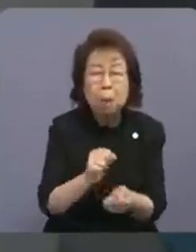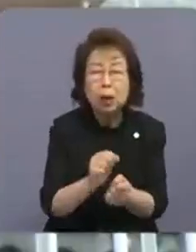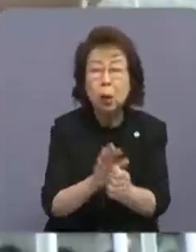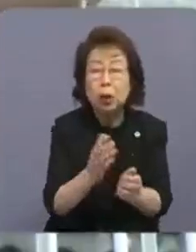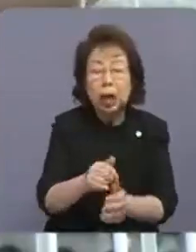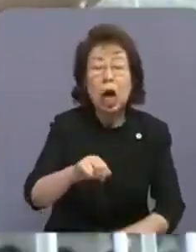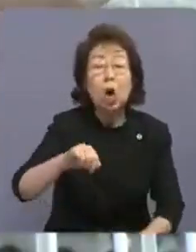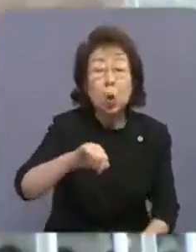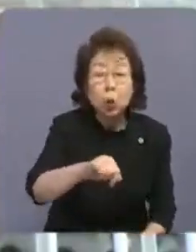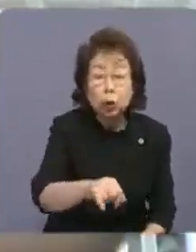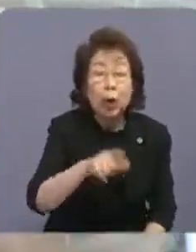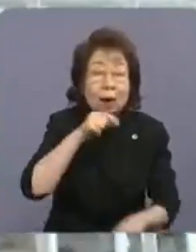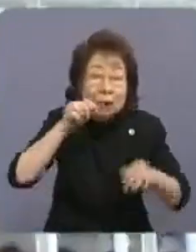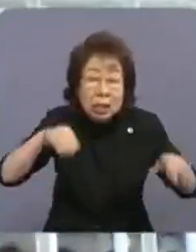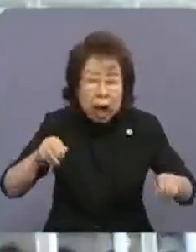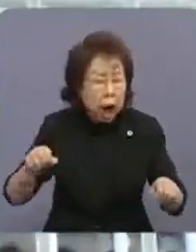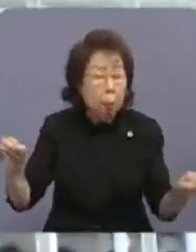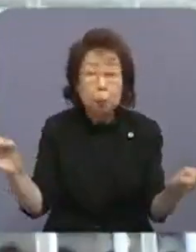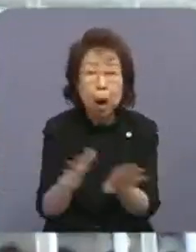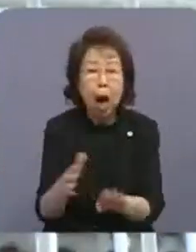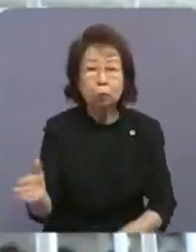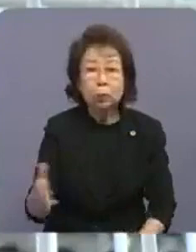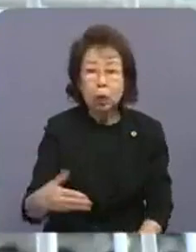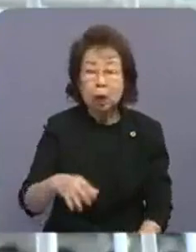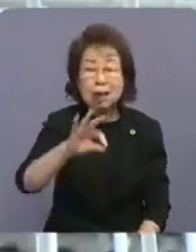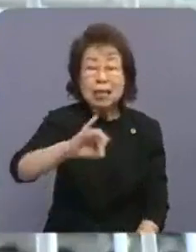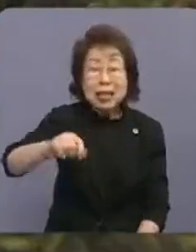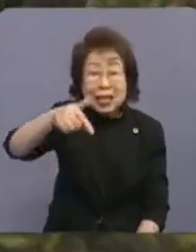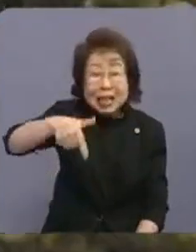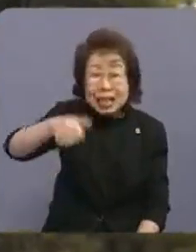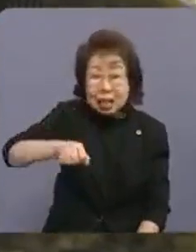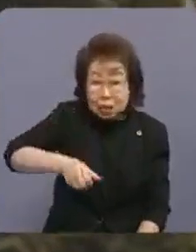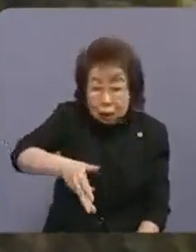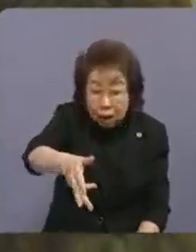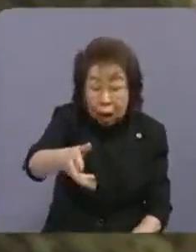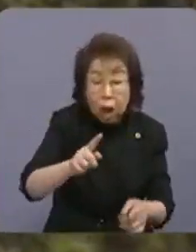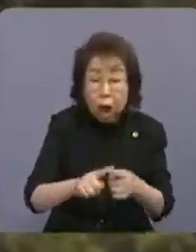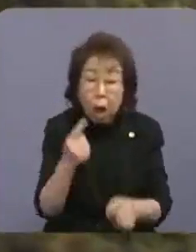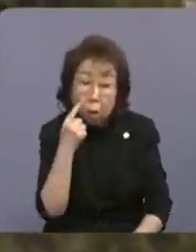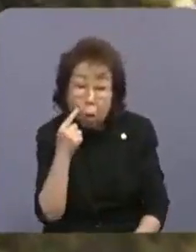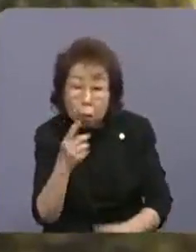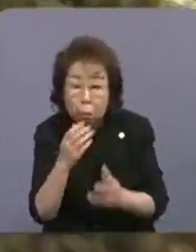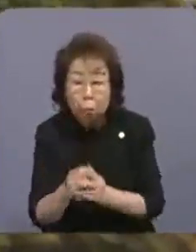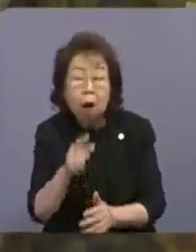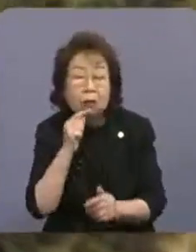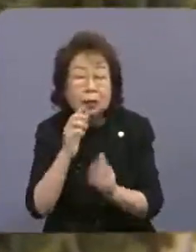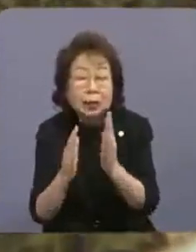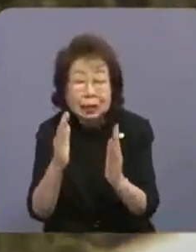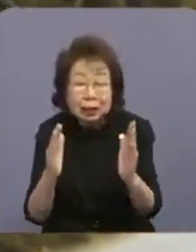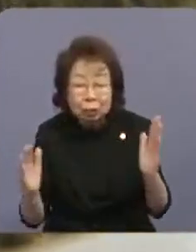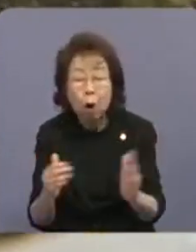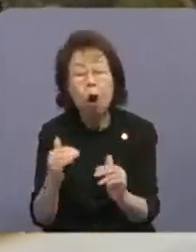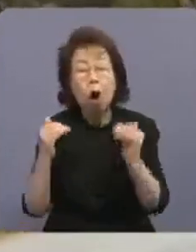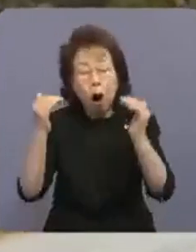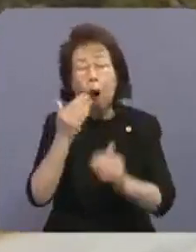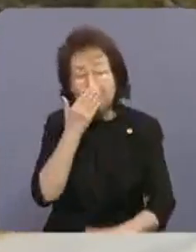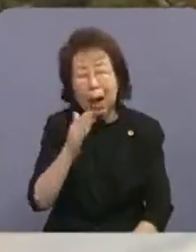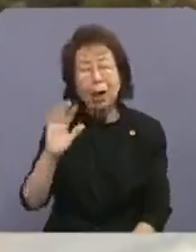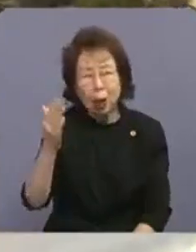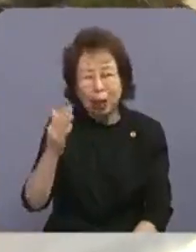곤충, 새들도 사라진 땅에 이끼를 먼저 심으면 이끼를 터전 삼아 식물이 자랄 수 있도록 하는